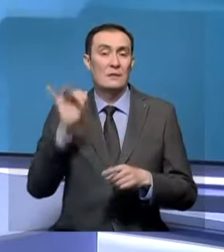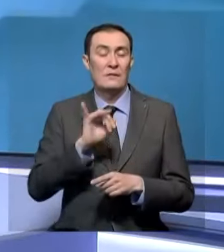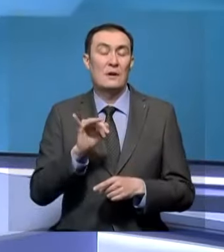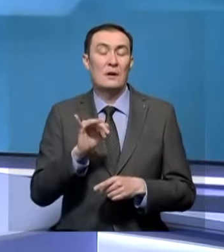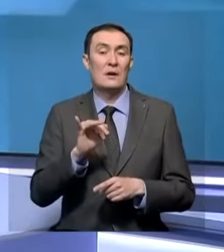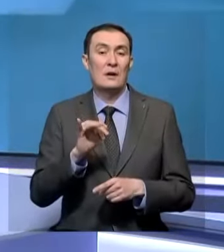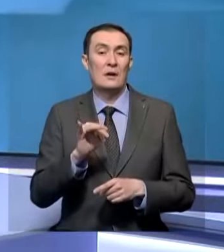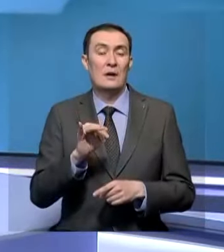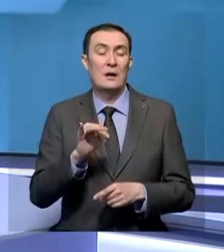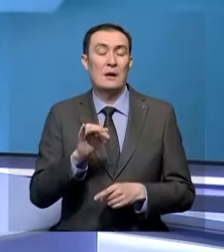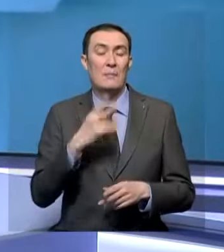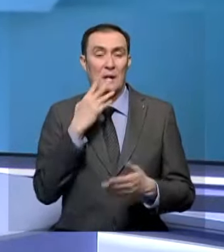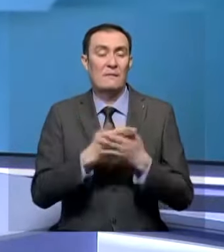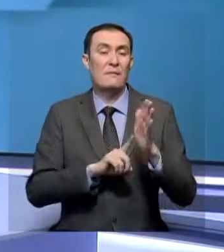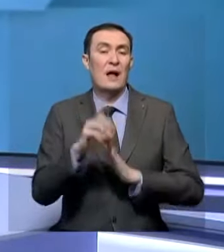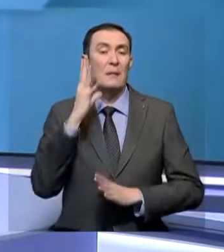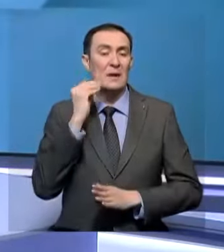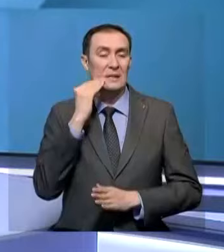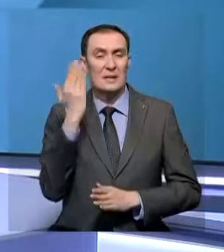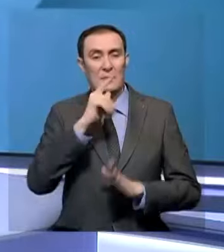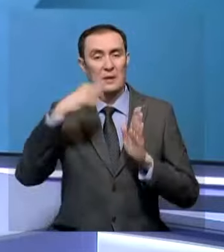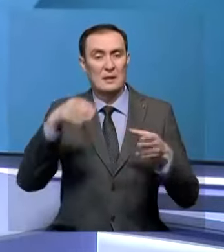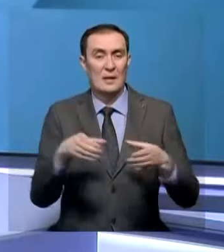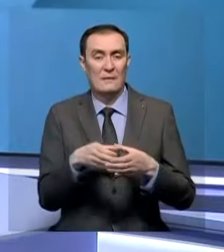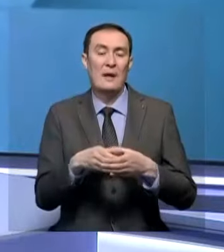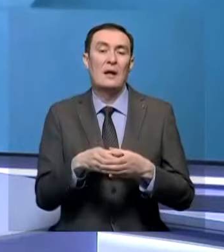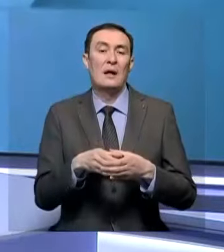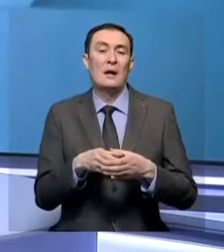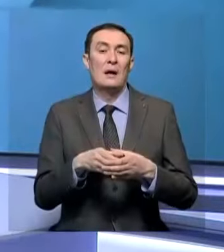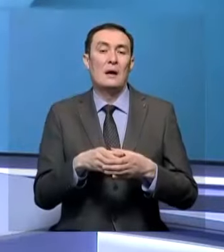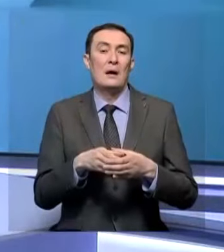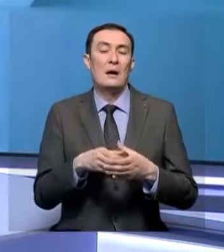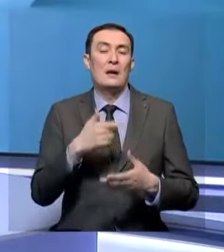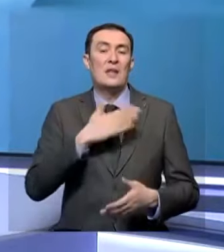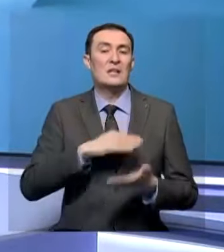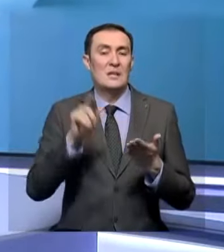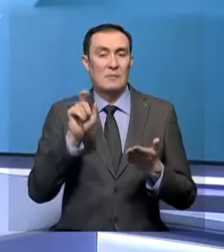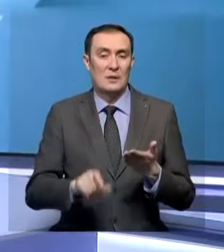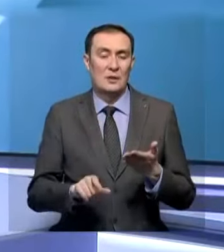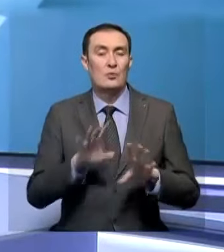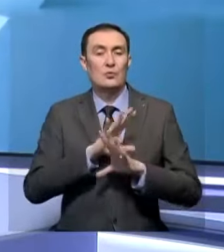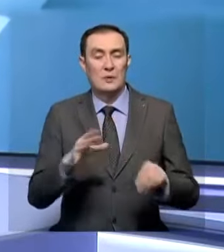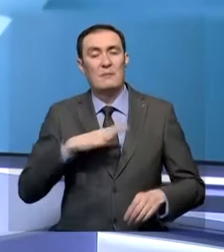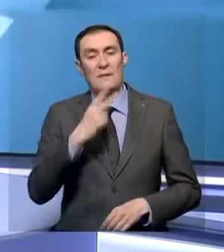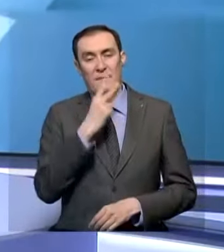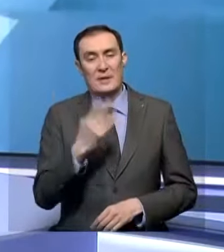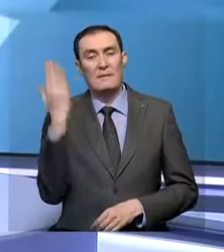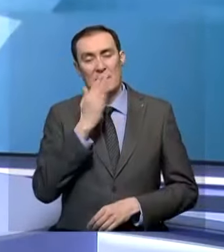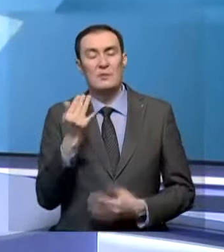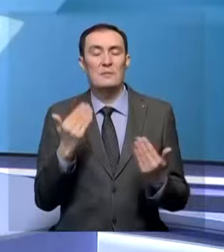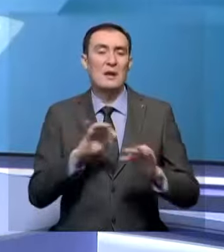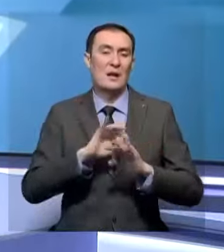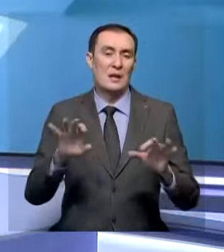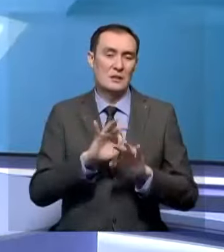Куралай Анарбековой состоялся в Алматинском кинотеатре «Кинопарк 11 IMAX Есентай». Гафу Али уже